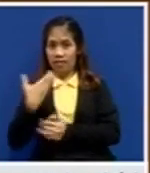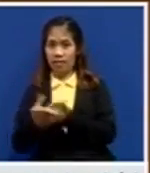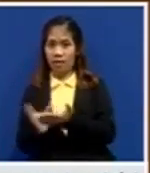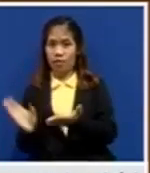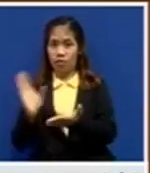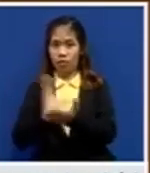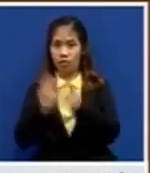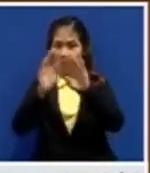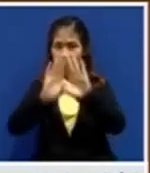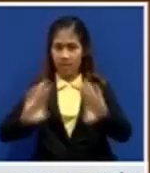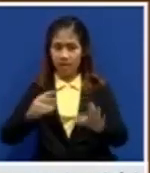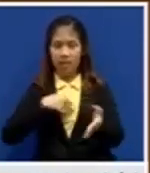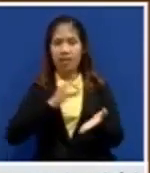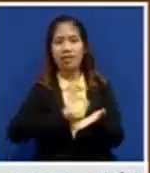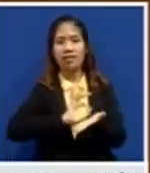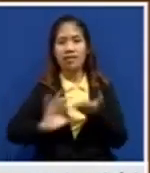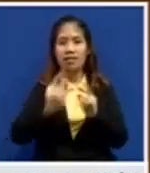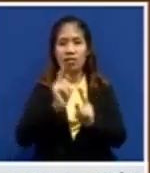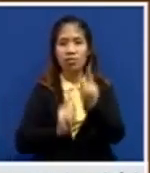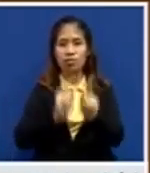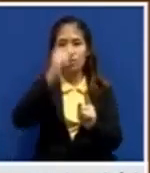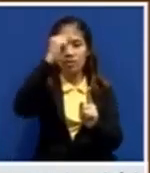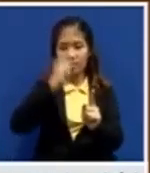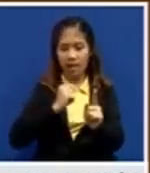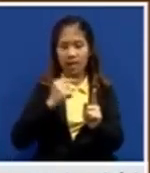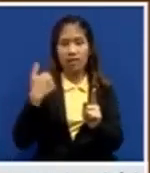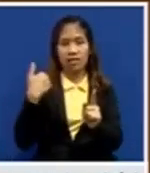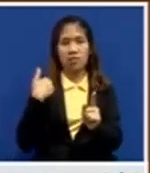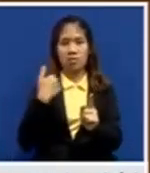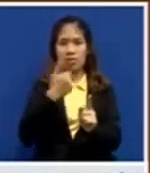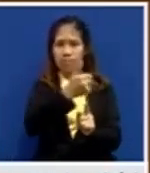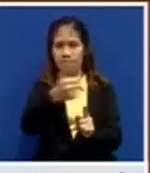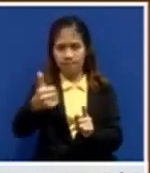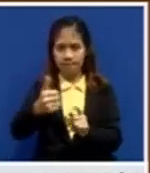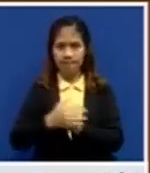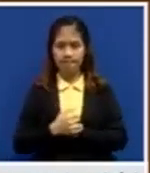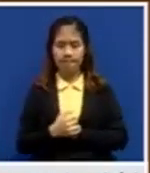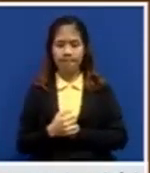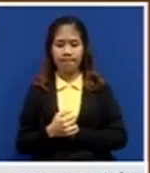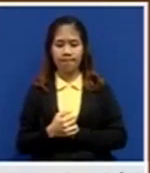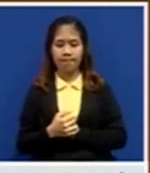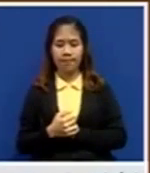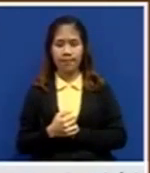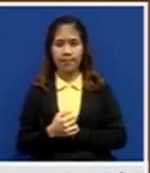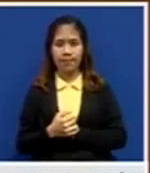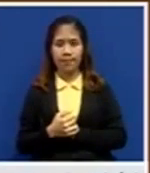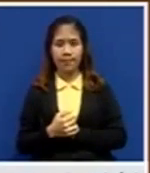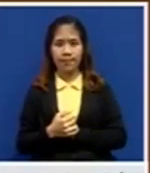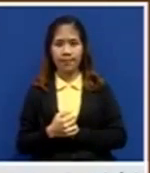ใน CIMB ซื้อหุ้นไทยที่มีกระดานพิเศษสำหรับคนที่ไปลงทุนใน CIMB